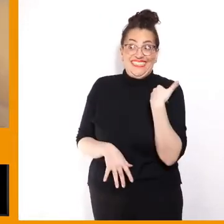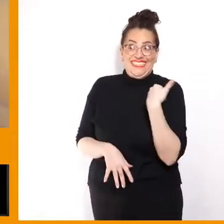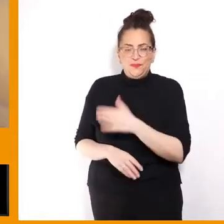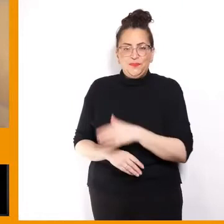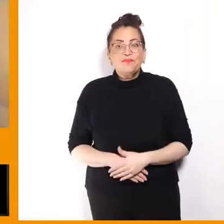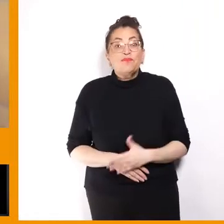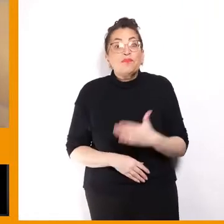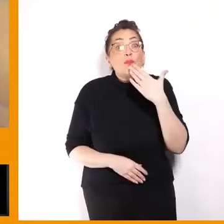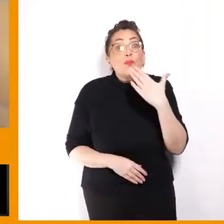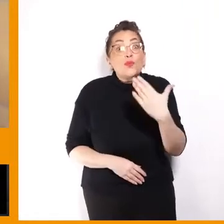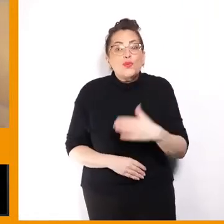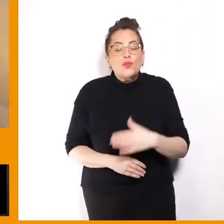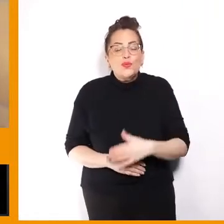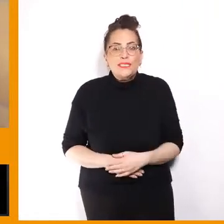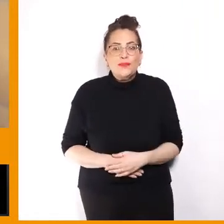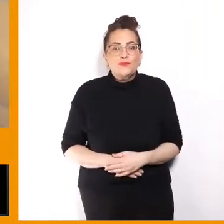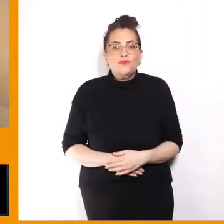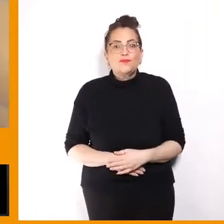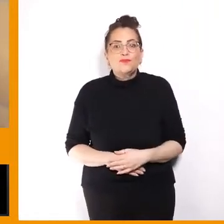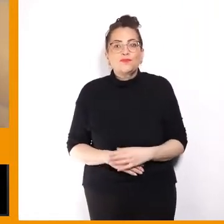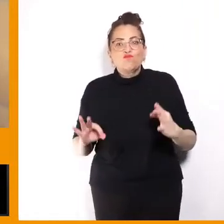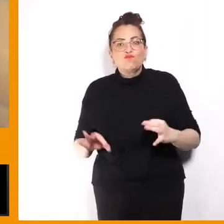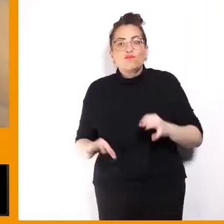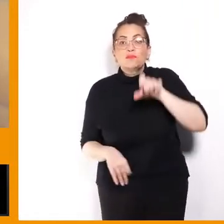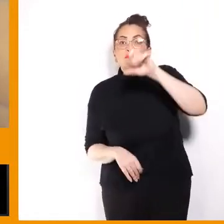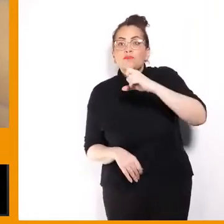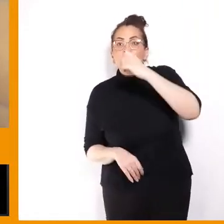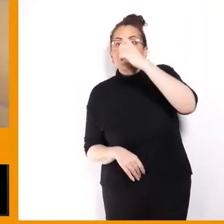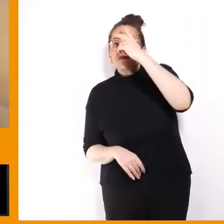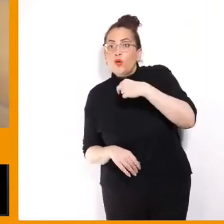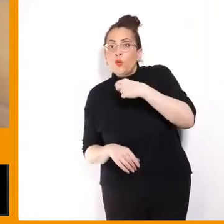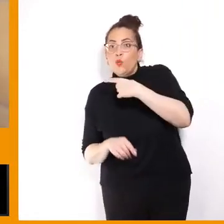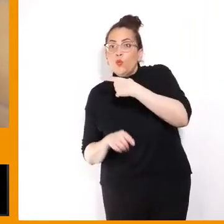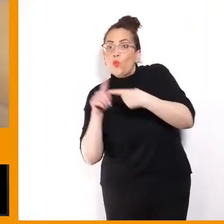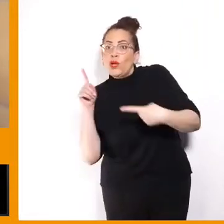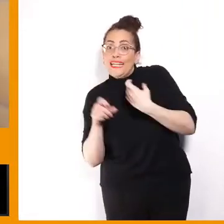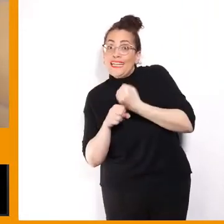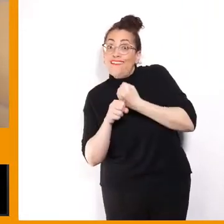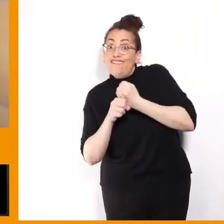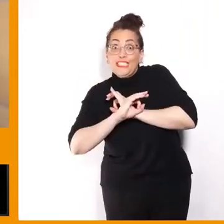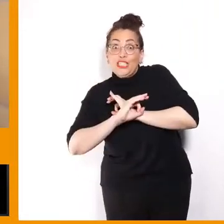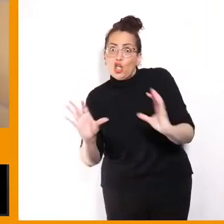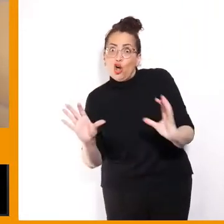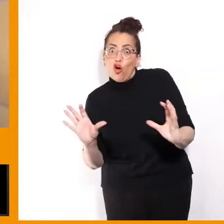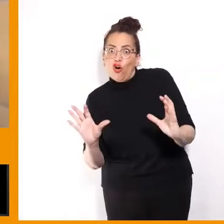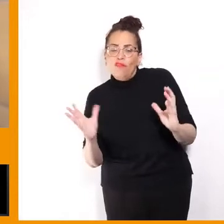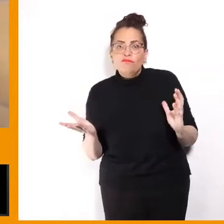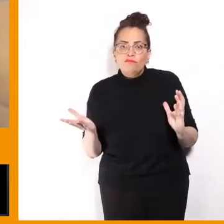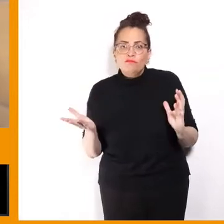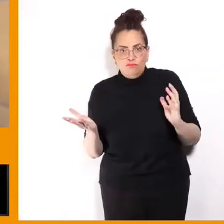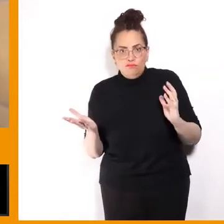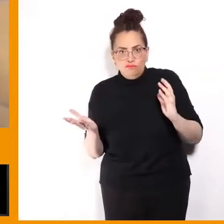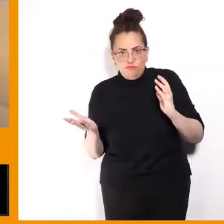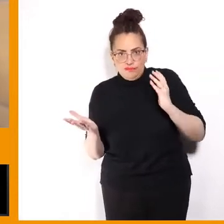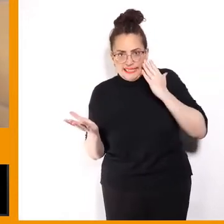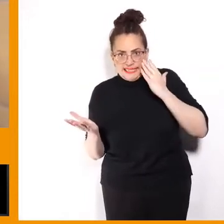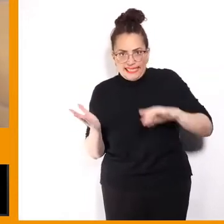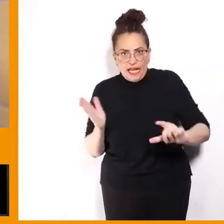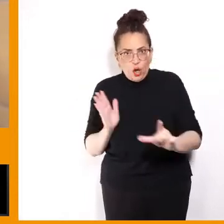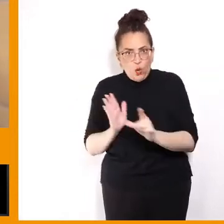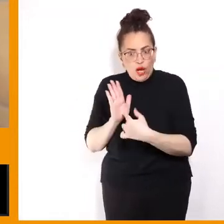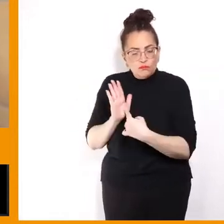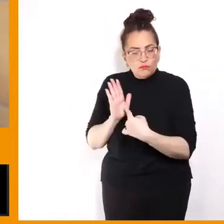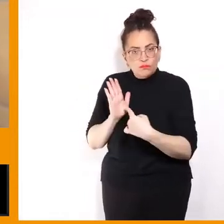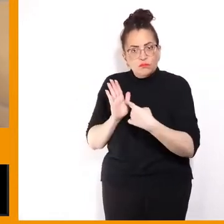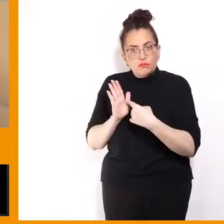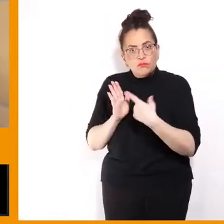Bonjour. Aujourd'hui, un aveugle sur 2 est sans emploi. Il existe une obligation de recruter des personnes en situation